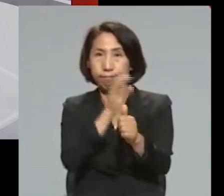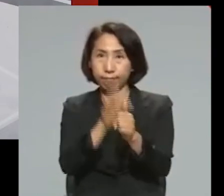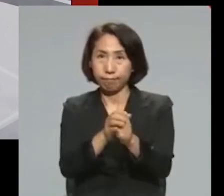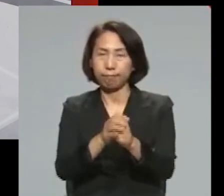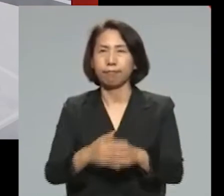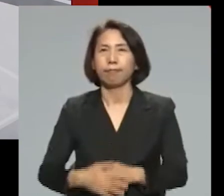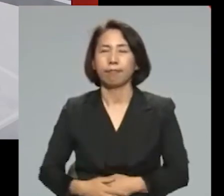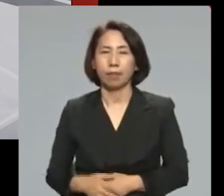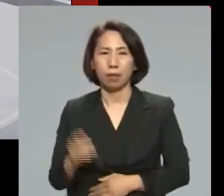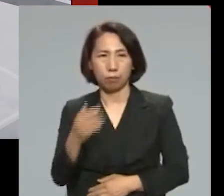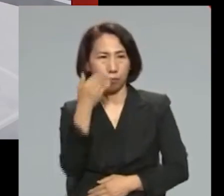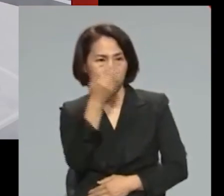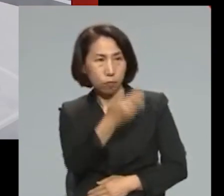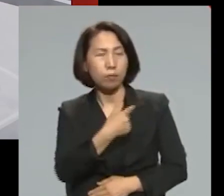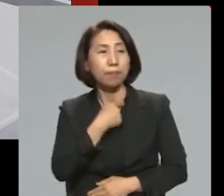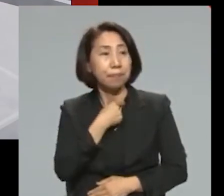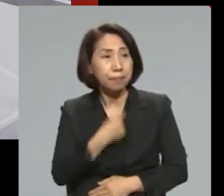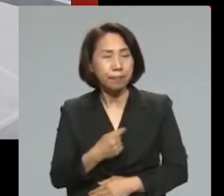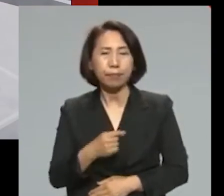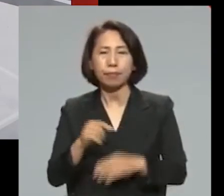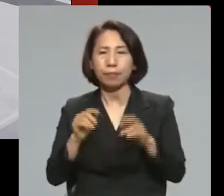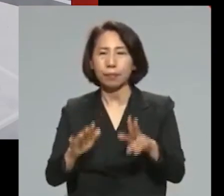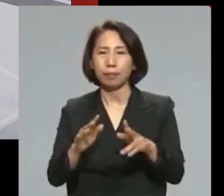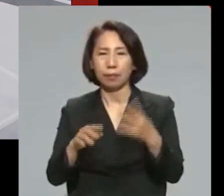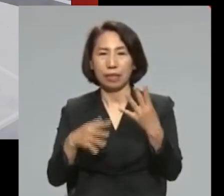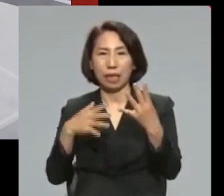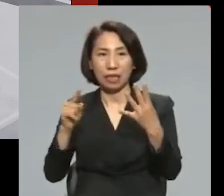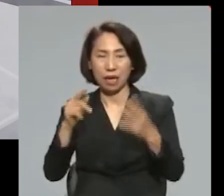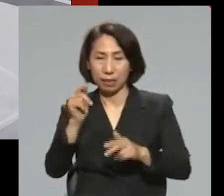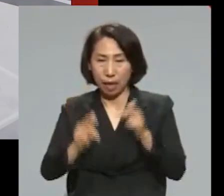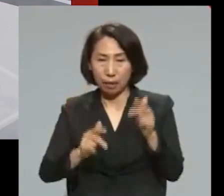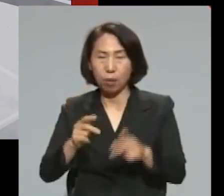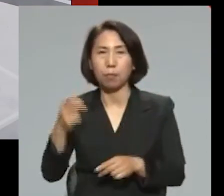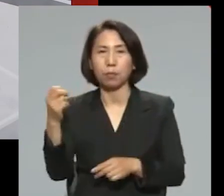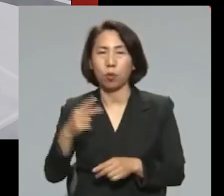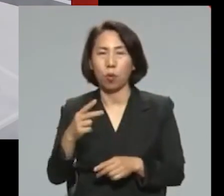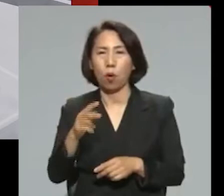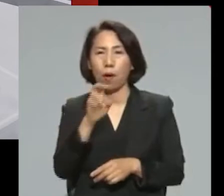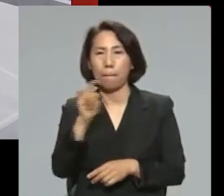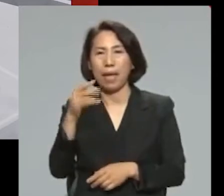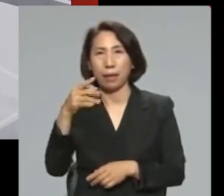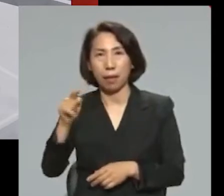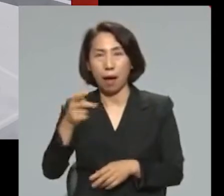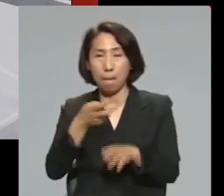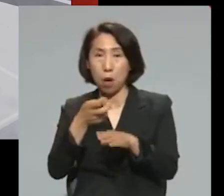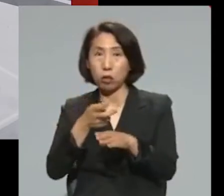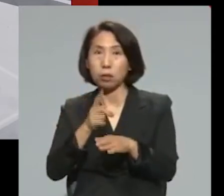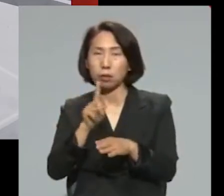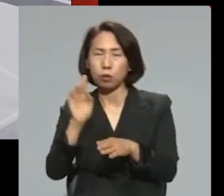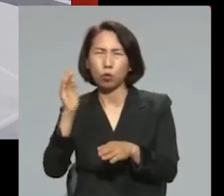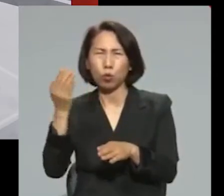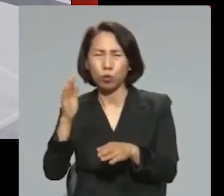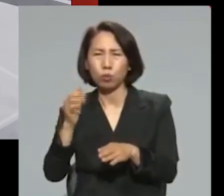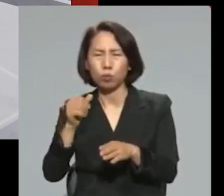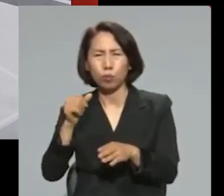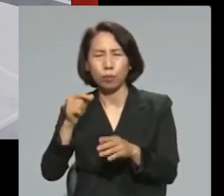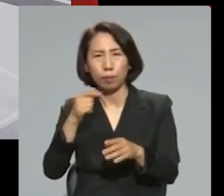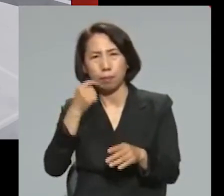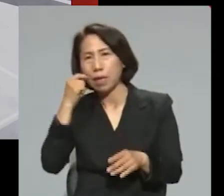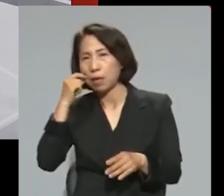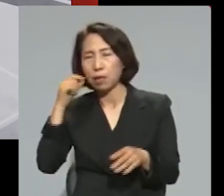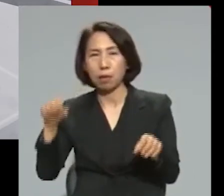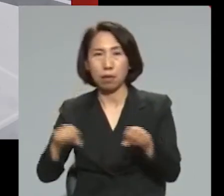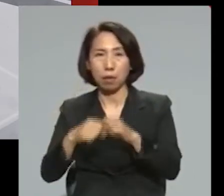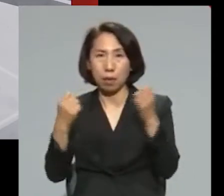후보에게 묻겠습니다. 현재 4차 산업과 더불어서 메타버스가 현재 가장 핫한